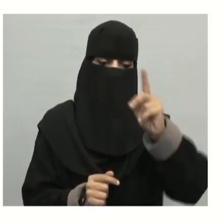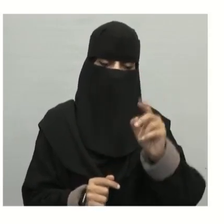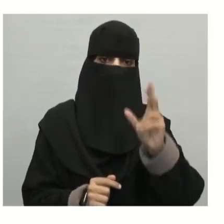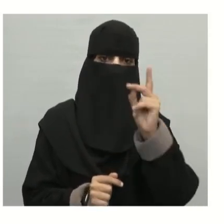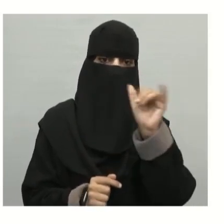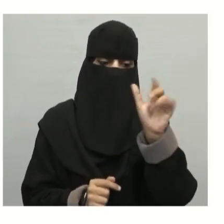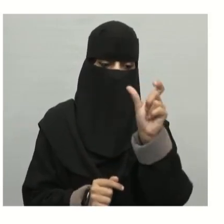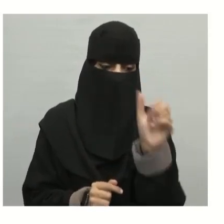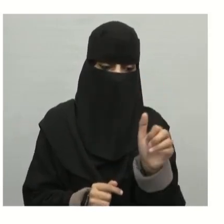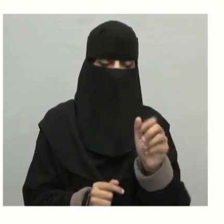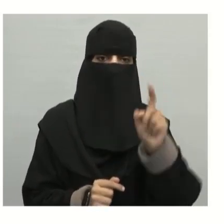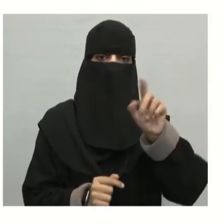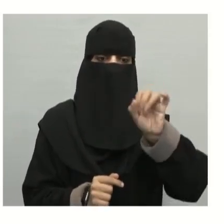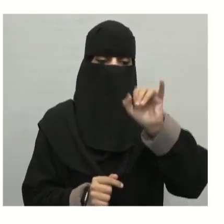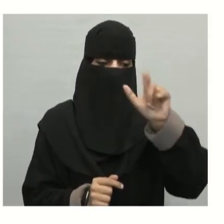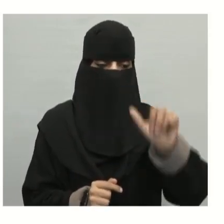الرمليرات